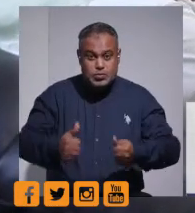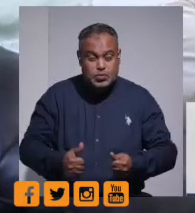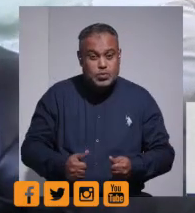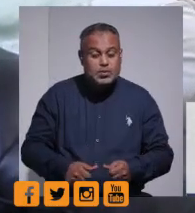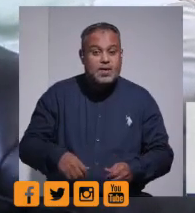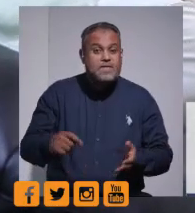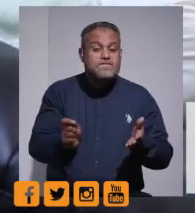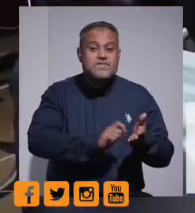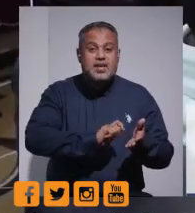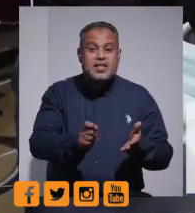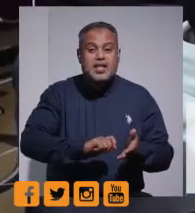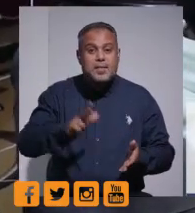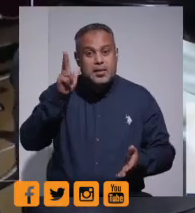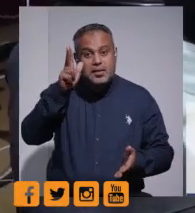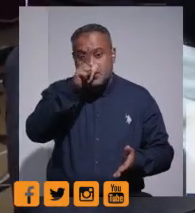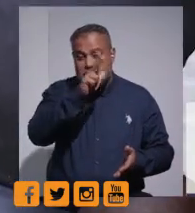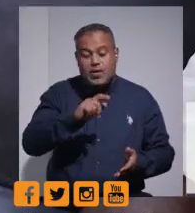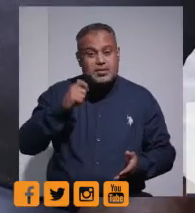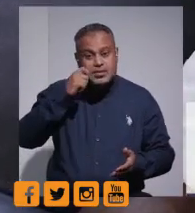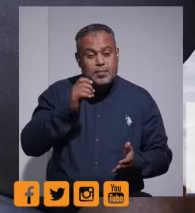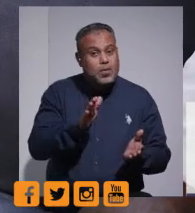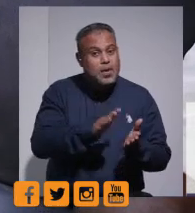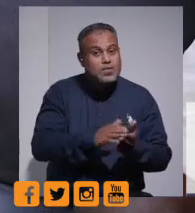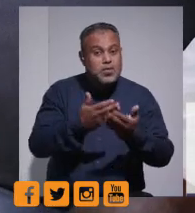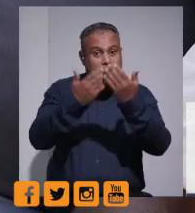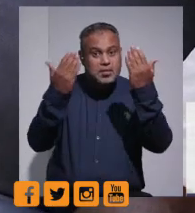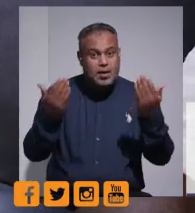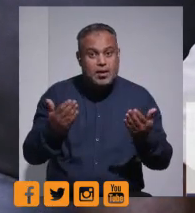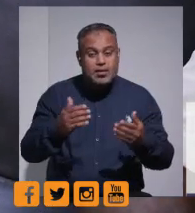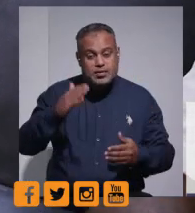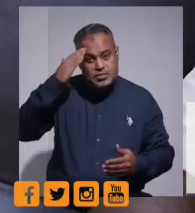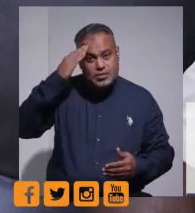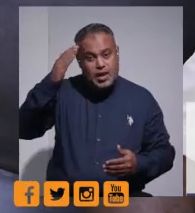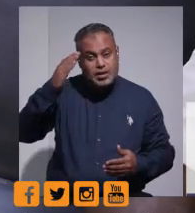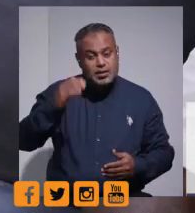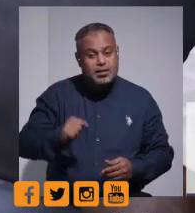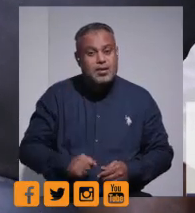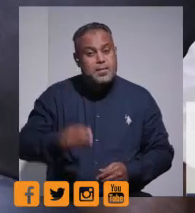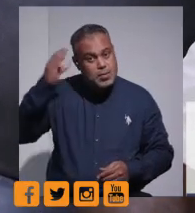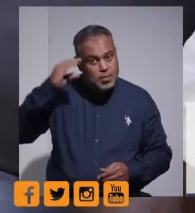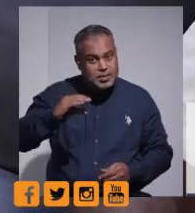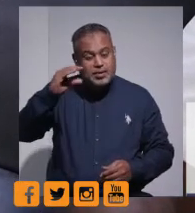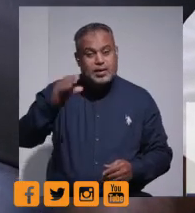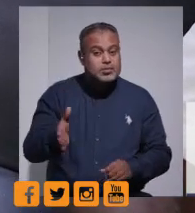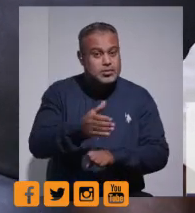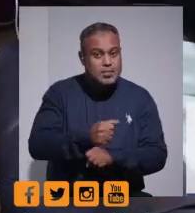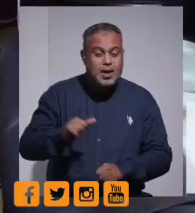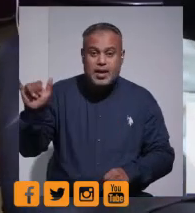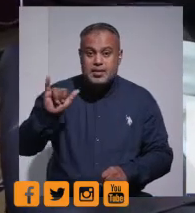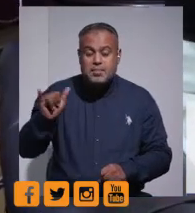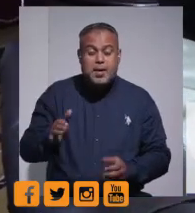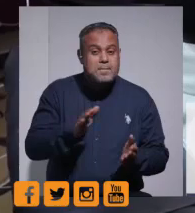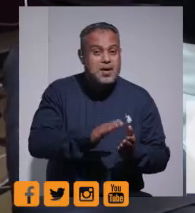الثقافي والشعبي وحفظه وابرازه مشيدا بالمبادرات المجتمعيه التي تسهم في الاهتمام بحفظ التراث